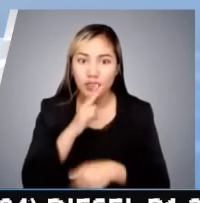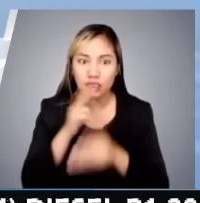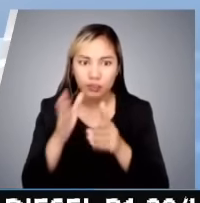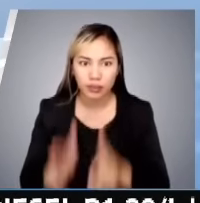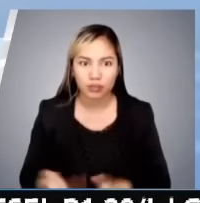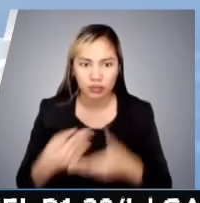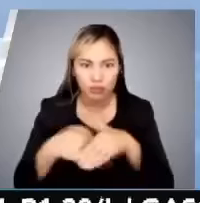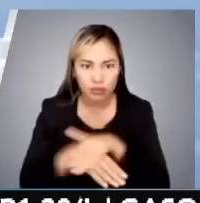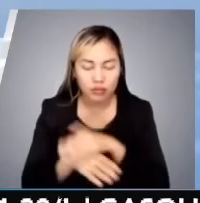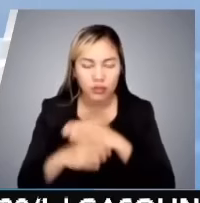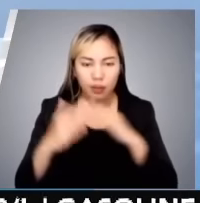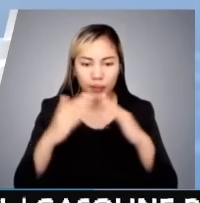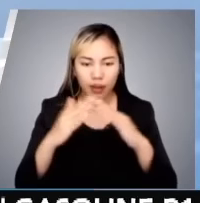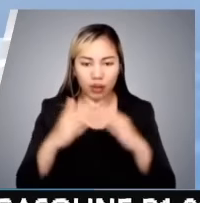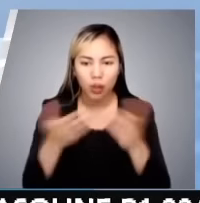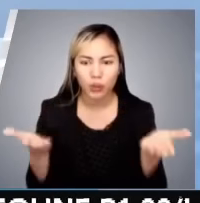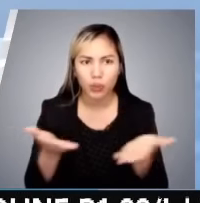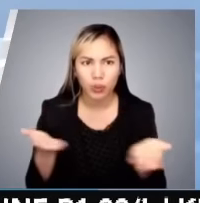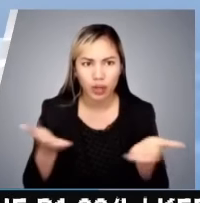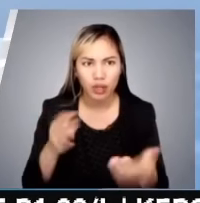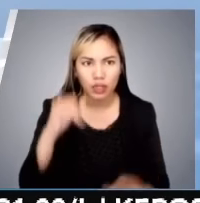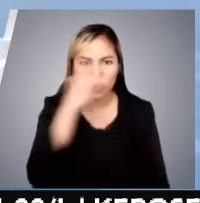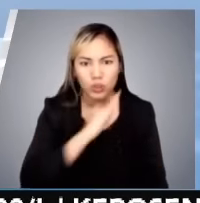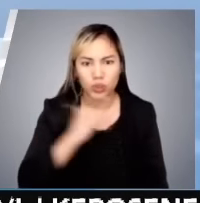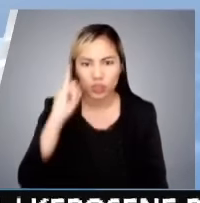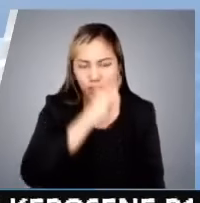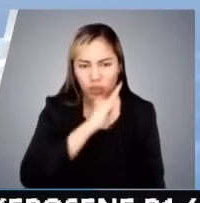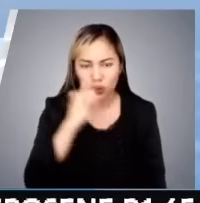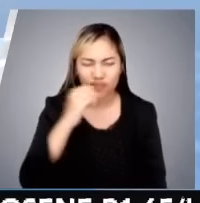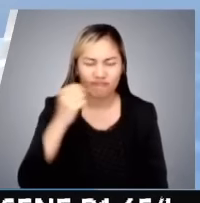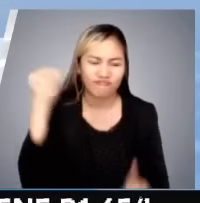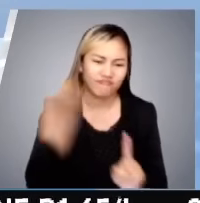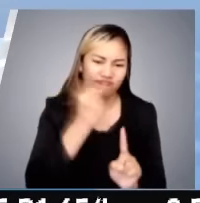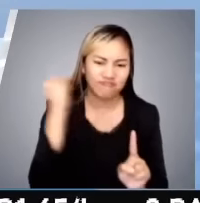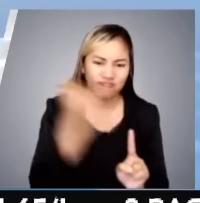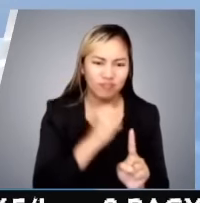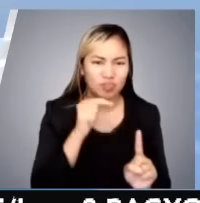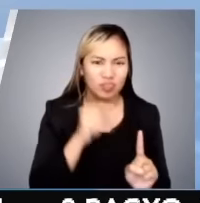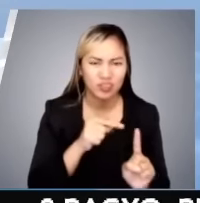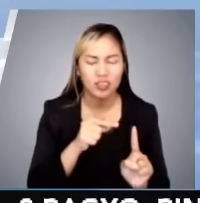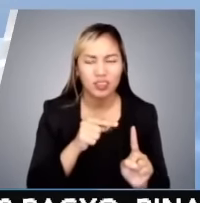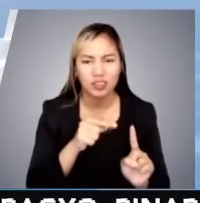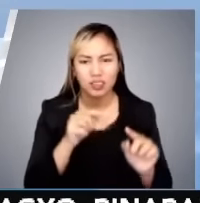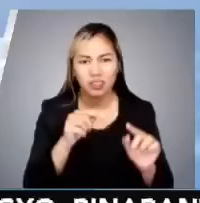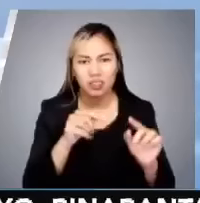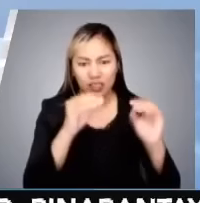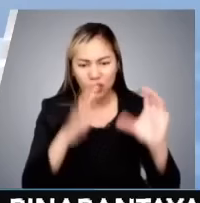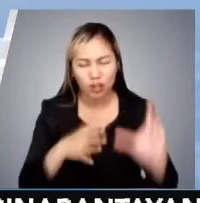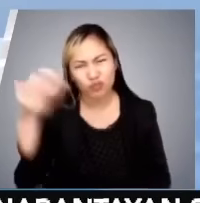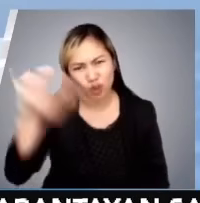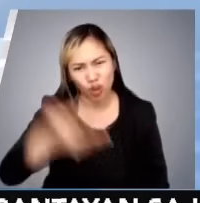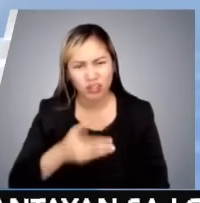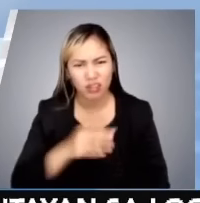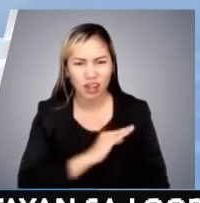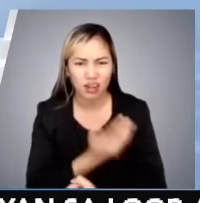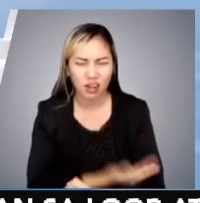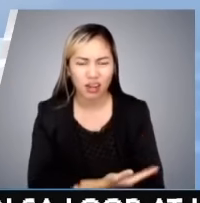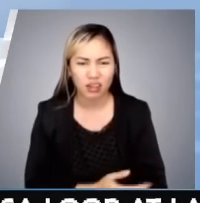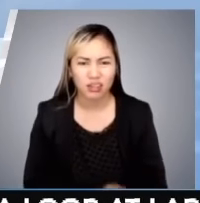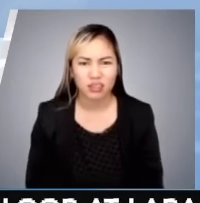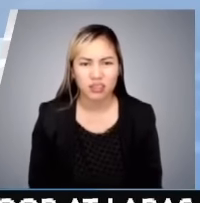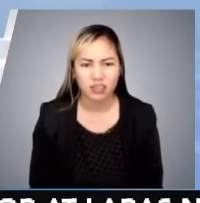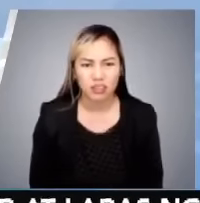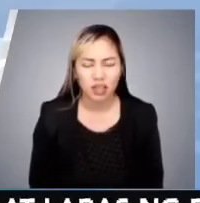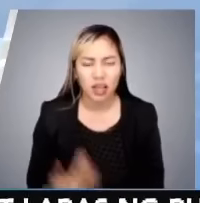sa Maasin Iloilo pinags saksak ng susp ang biktima sa harap pa mismo ng anak nagtamo ng pitong